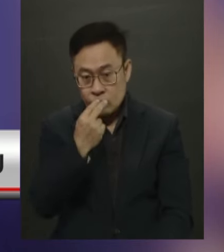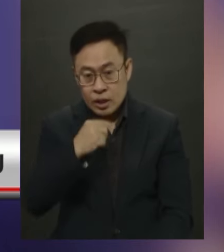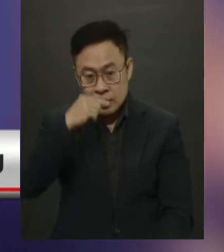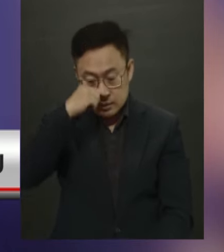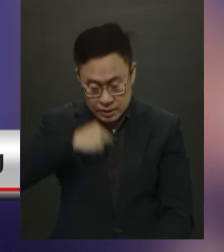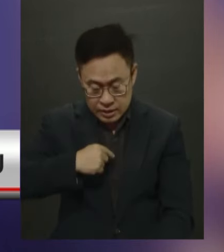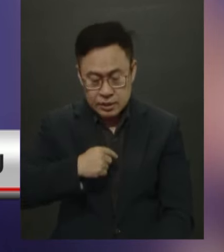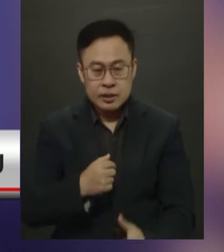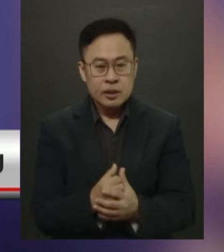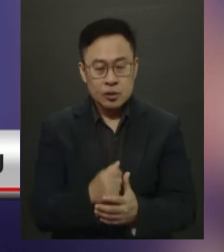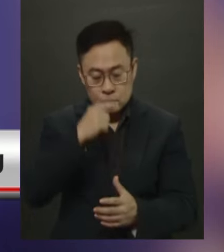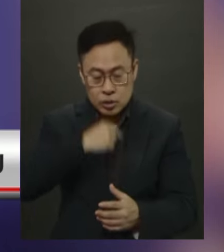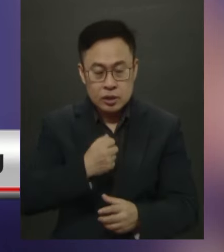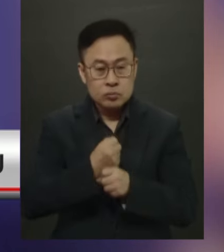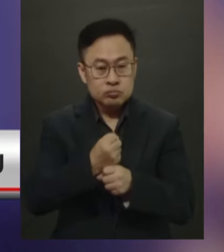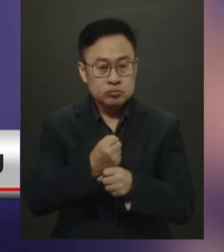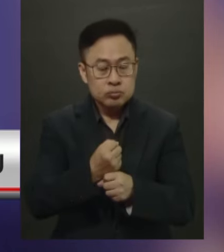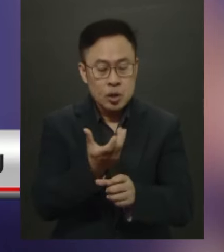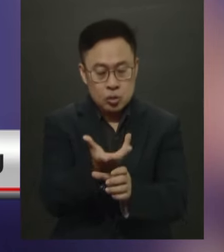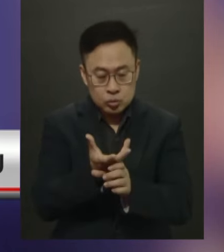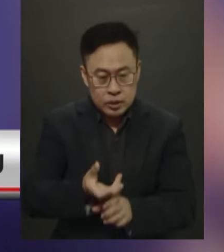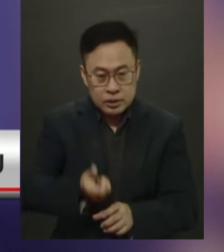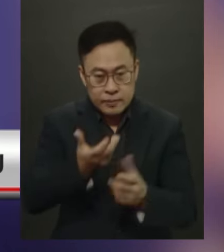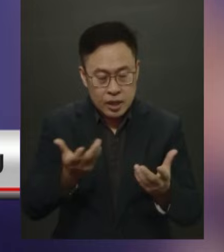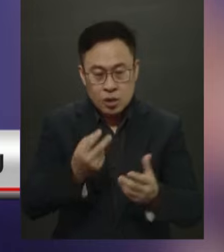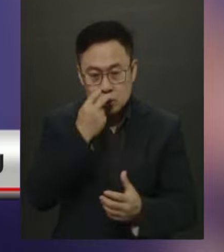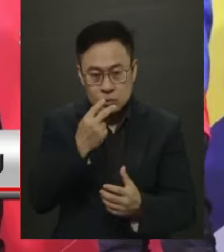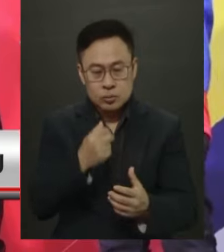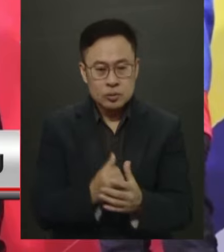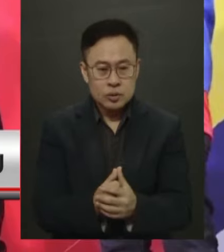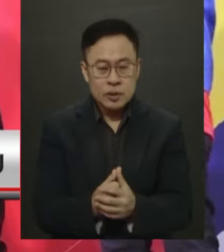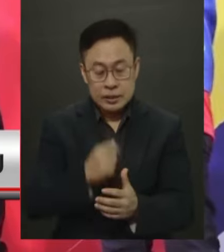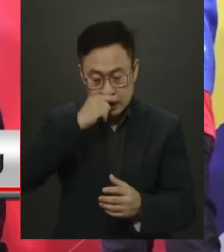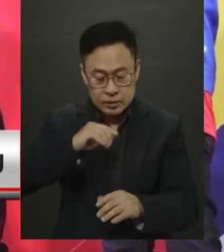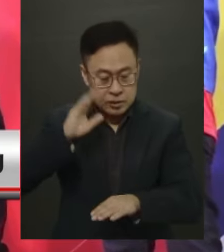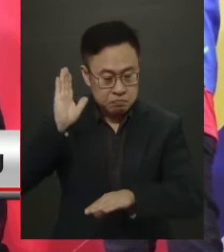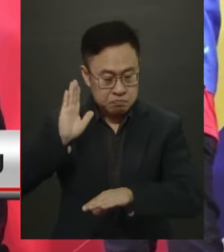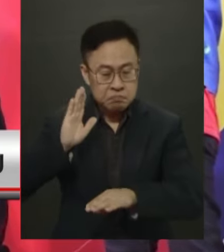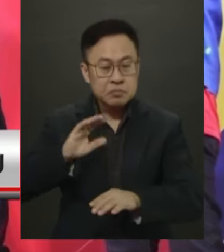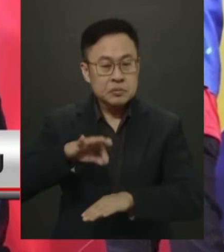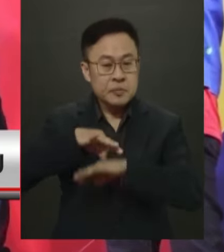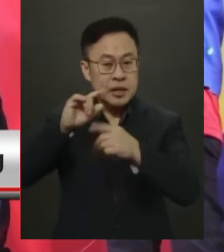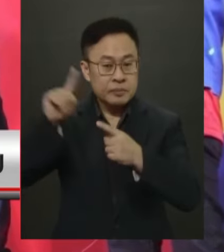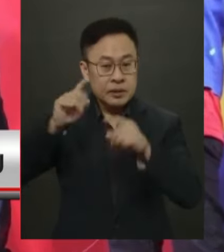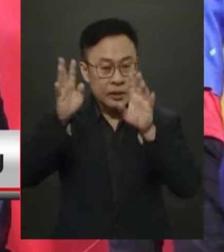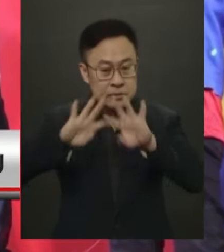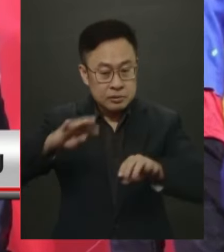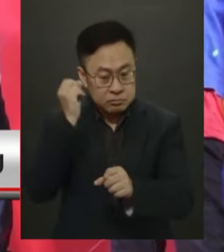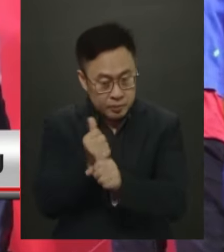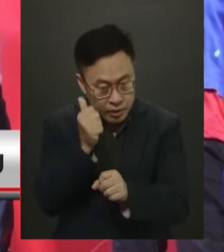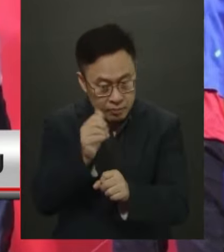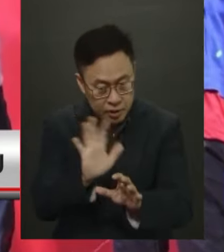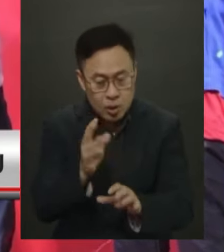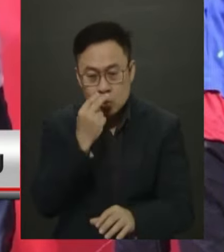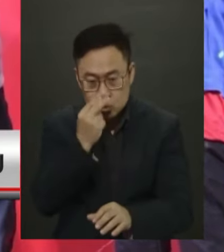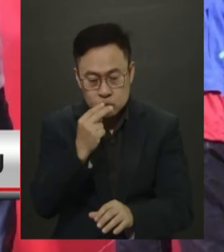ของเราก็เรียกว่าต้องพิสูจน์ตัวเองแหละ ในการเป็นเจ้าอาเซียน ต้องมารอติดตาม